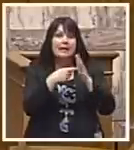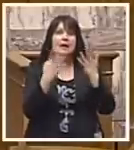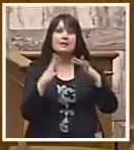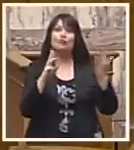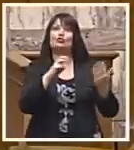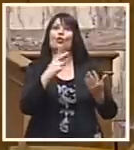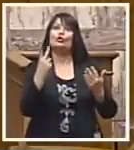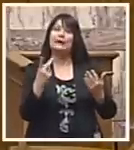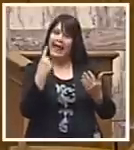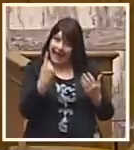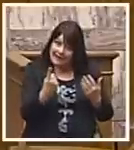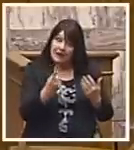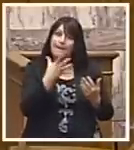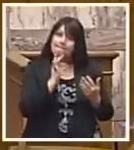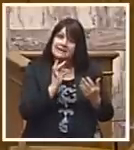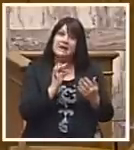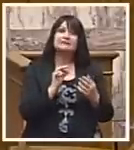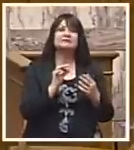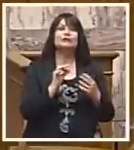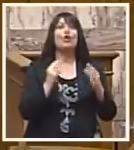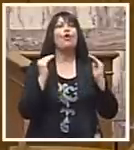ομαλότητας των δημοκρατικών μας θεσμών